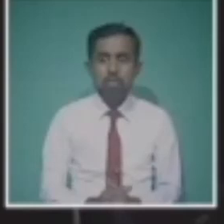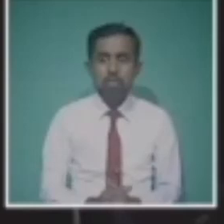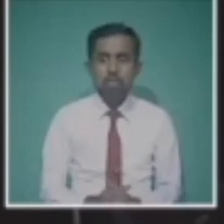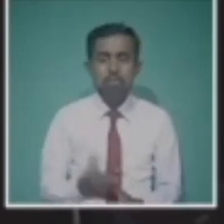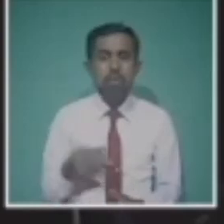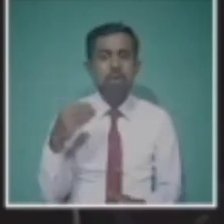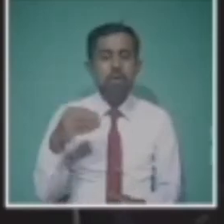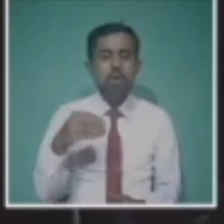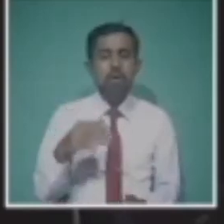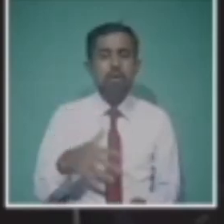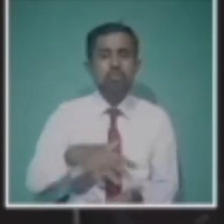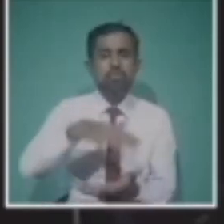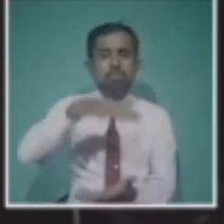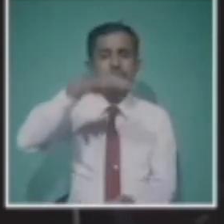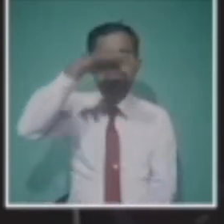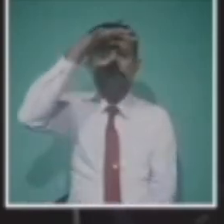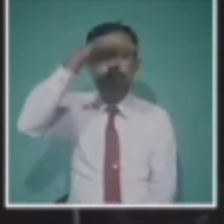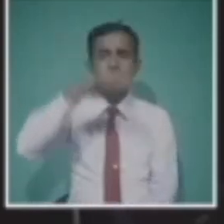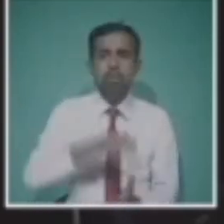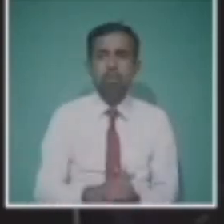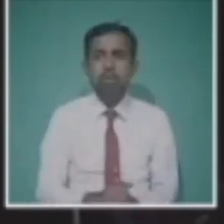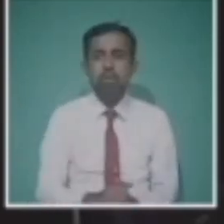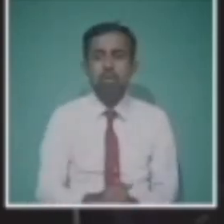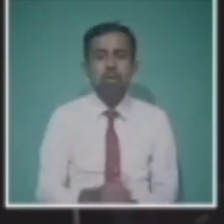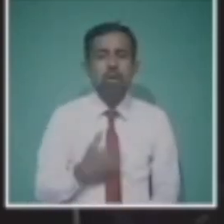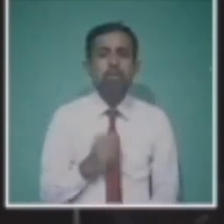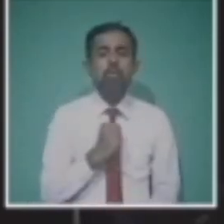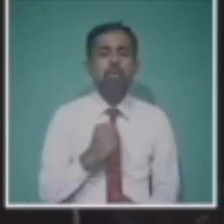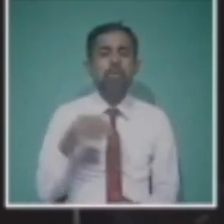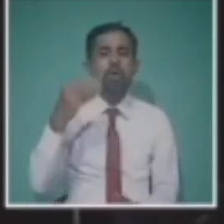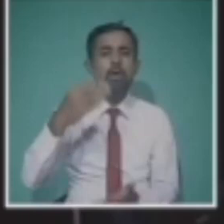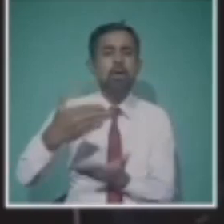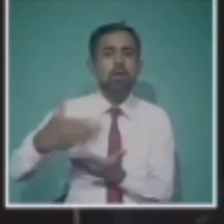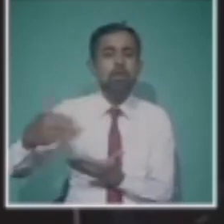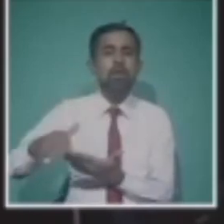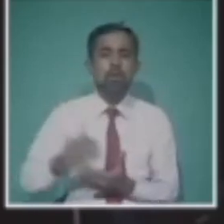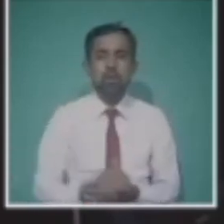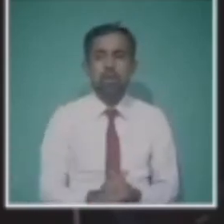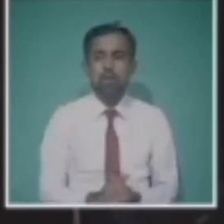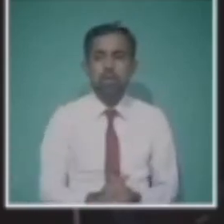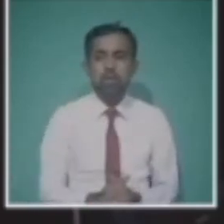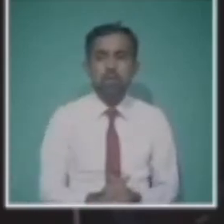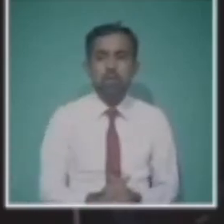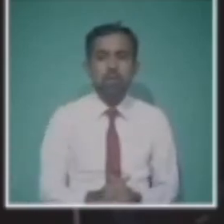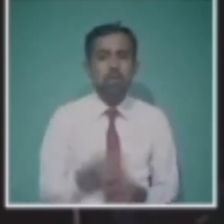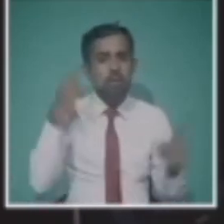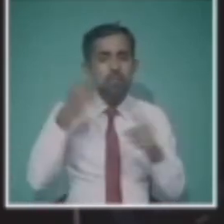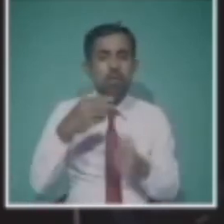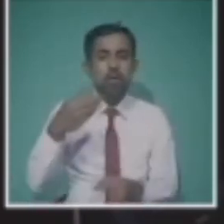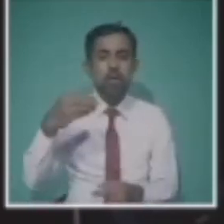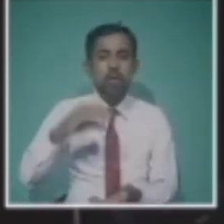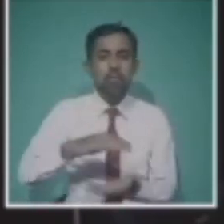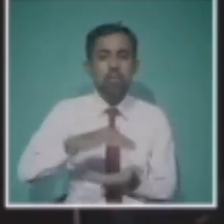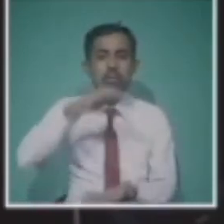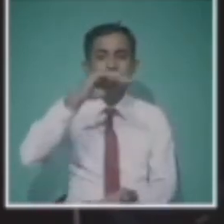මේ ණය කන්ද තවත් වැඩි වුණොත් අපි කොහොමද මේ ණය ගෙවන්නේ? ඒ වගේම ණය වැඩි